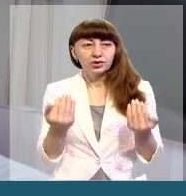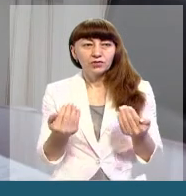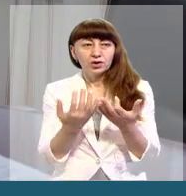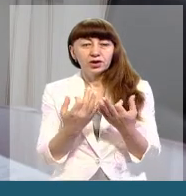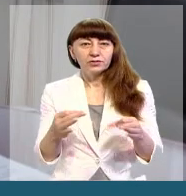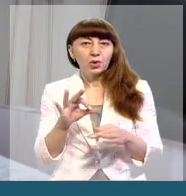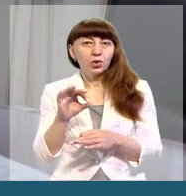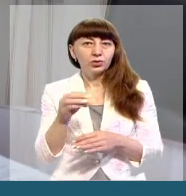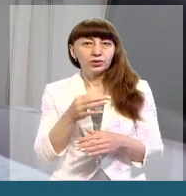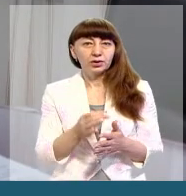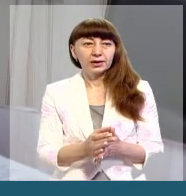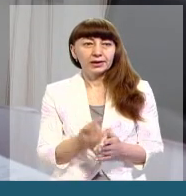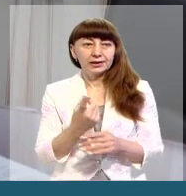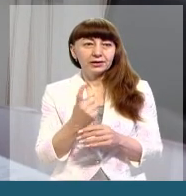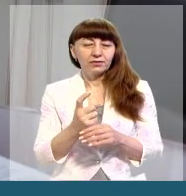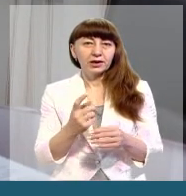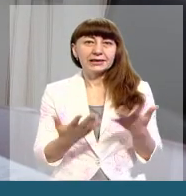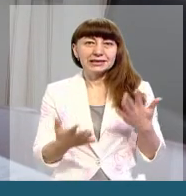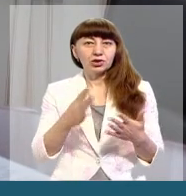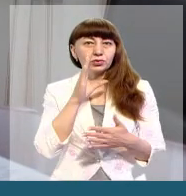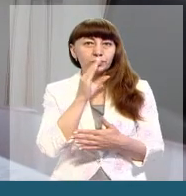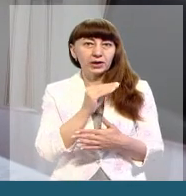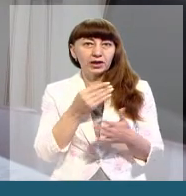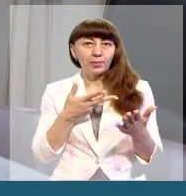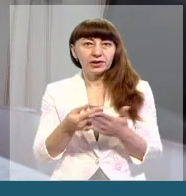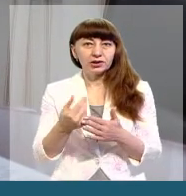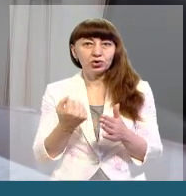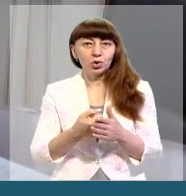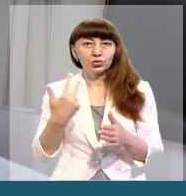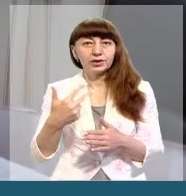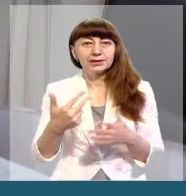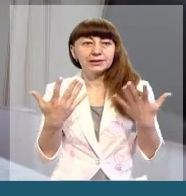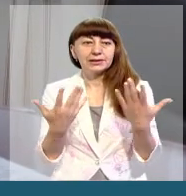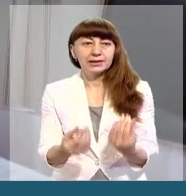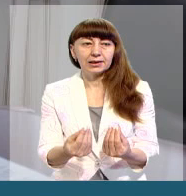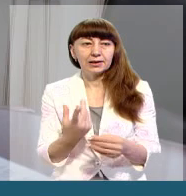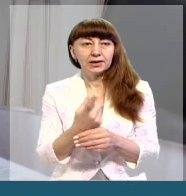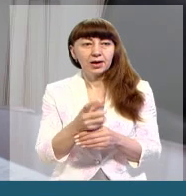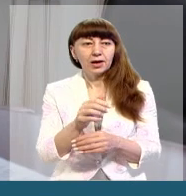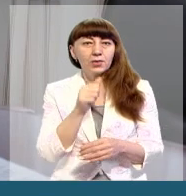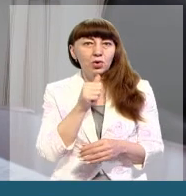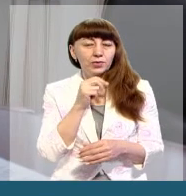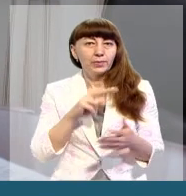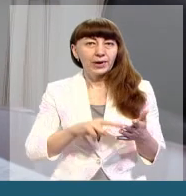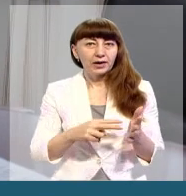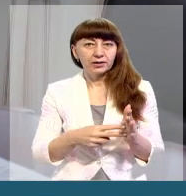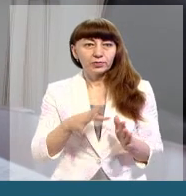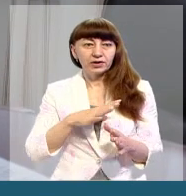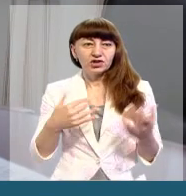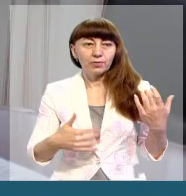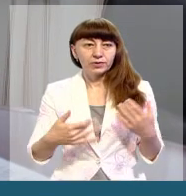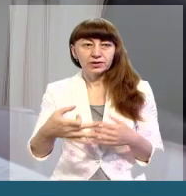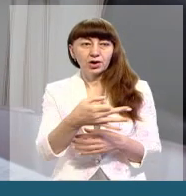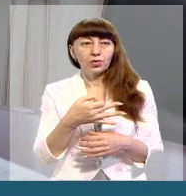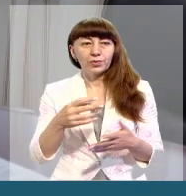айында Жамбыл облысы Тараз қаласында іске қосылды. Жоба оң нәтиже беріп, 20 тамыздан бастап Қазақстан бойынша енгізілді. Сонымен